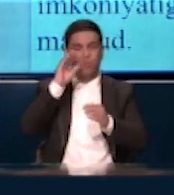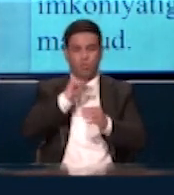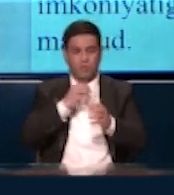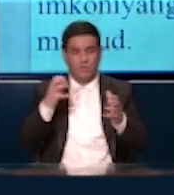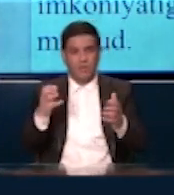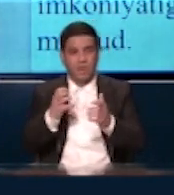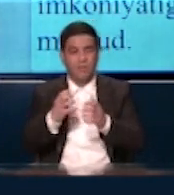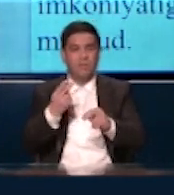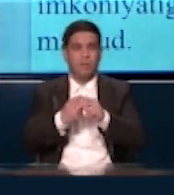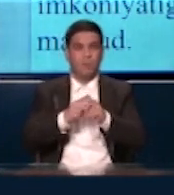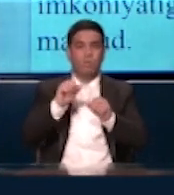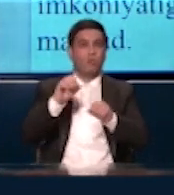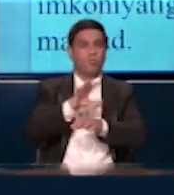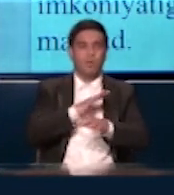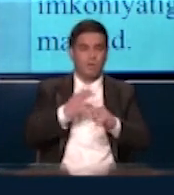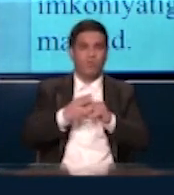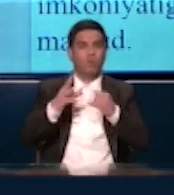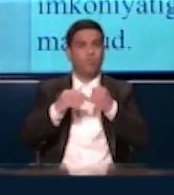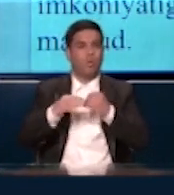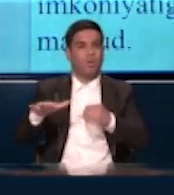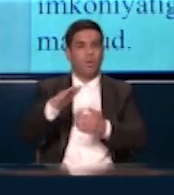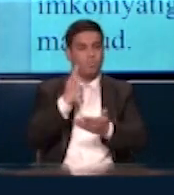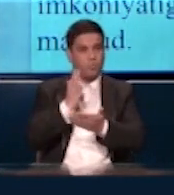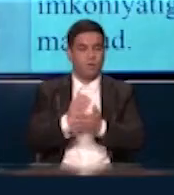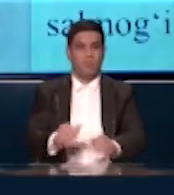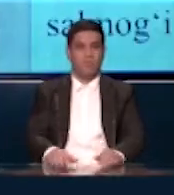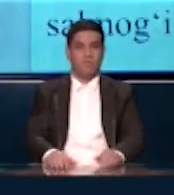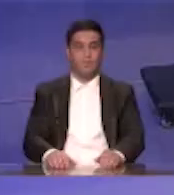saqlash imkoniyatiga ega bo'lmagan tuproqlar uchraydi.